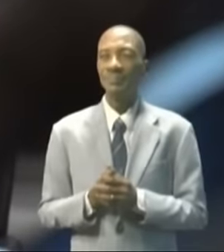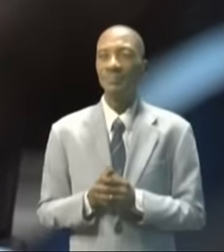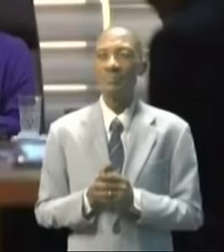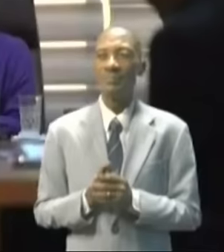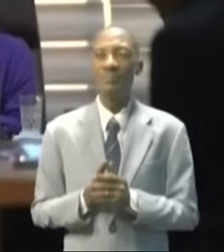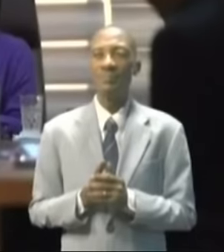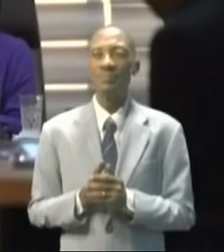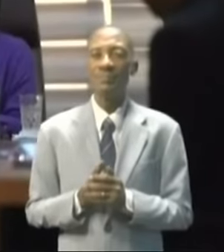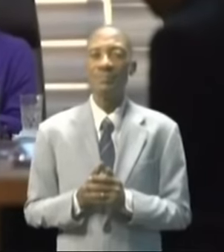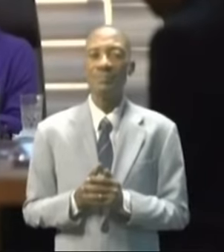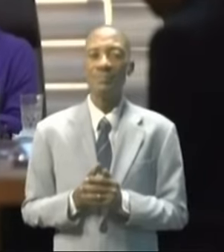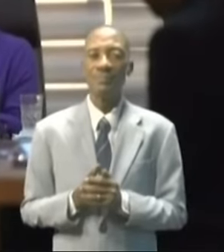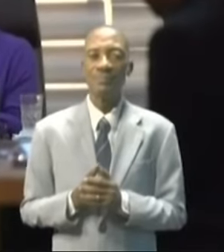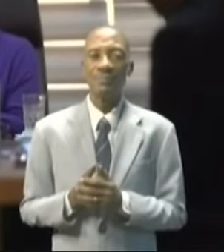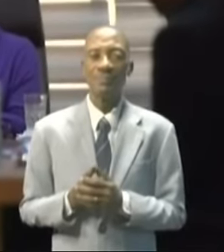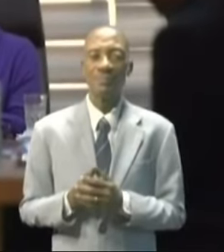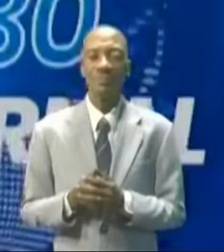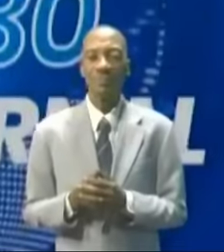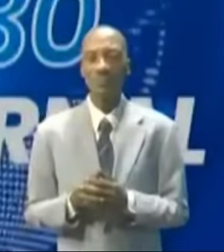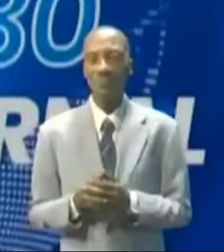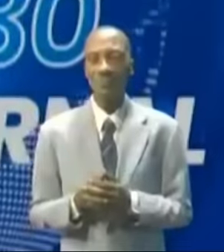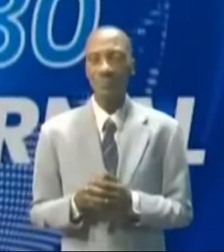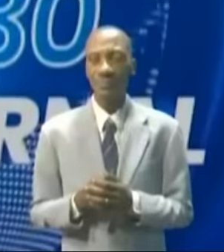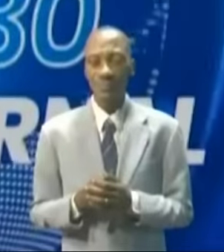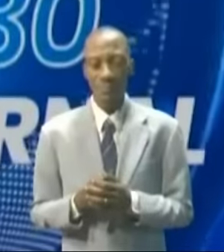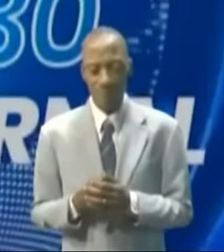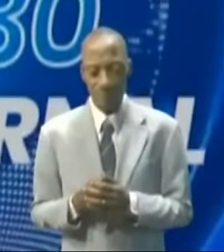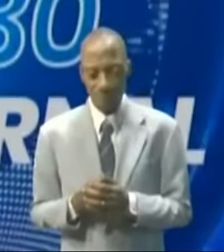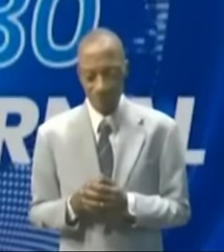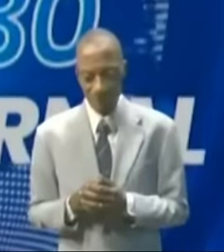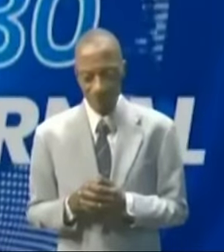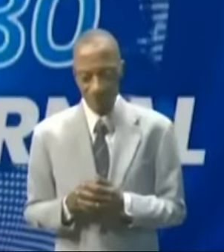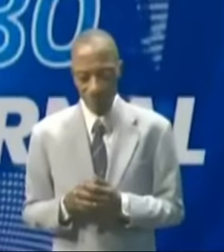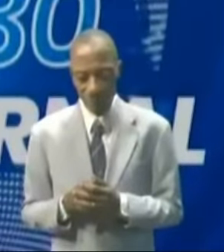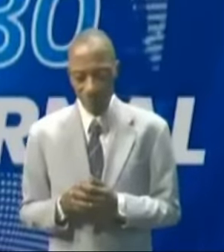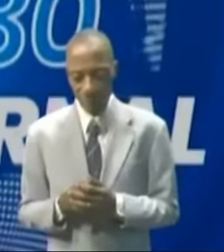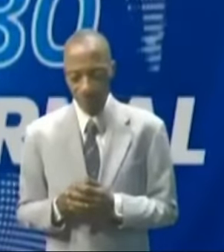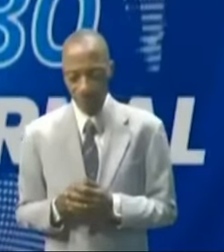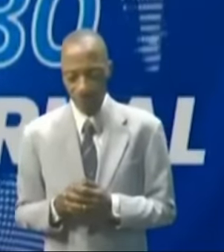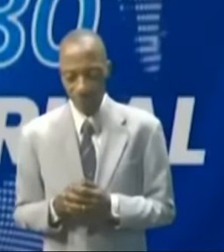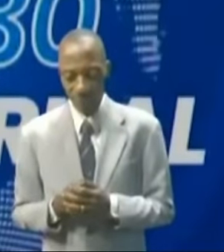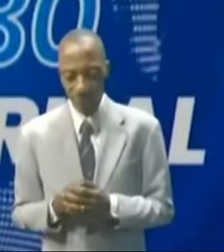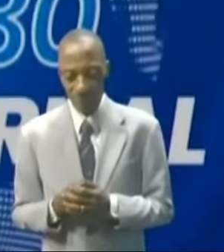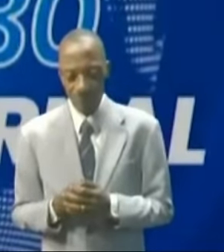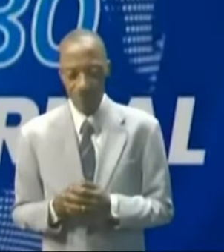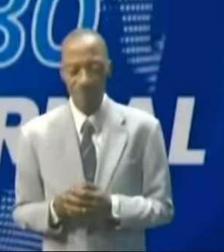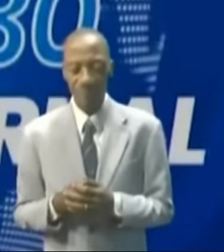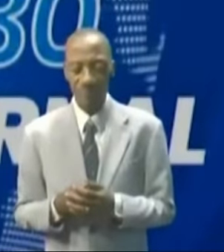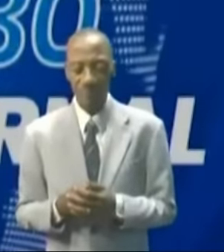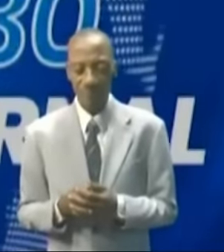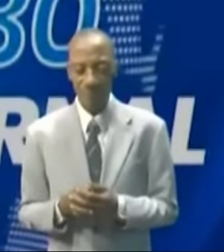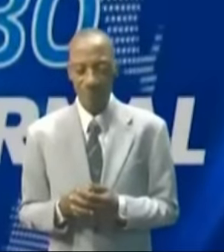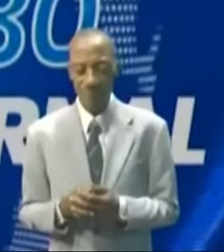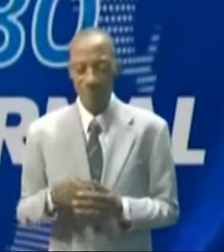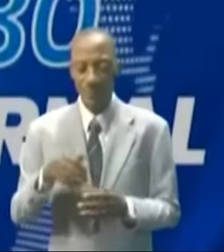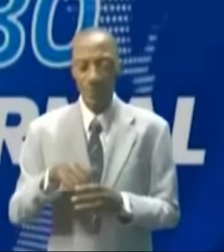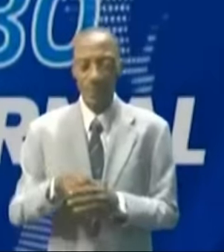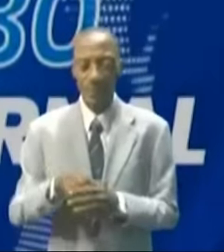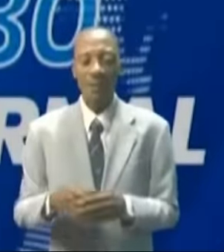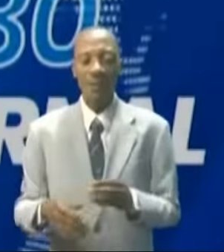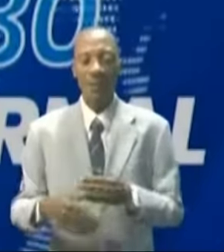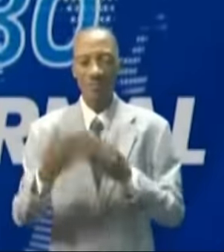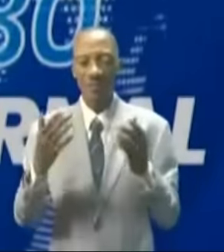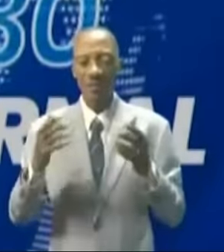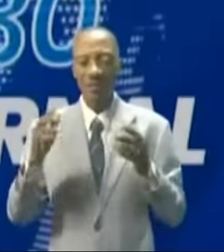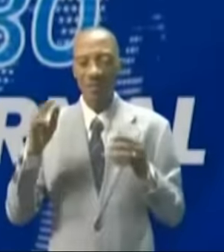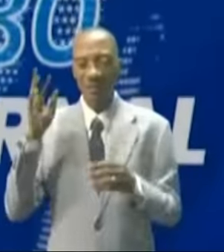année ses 20 ans d'existence. Les travaux de réfection de la voirie urbaine de la ville de Likasi